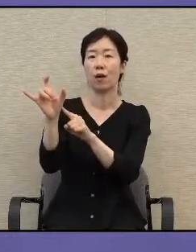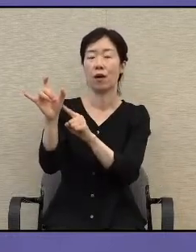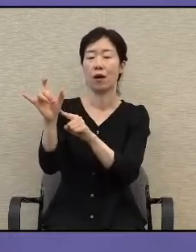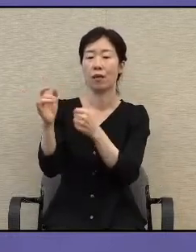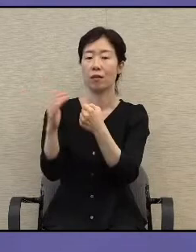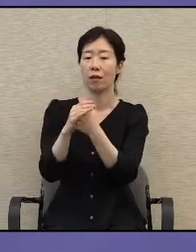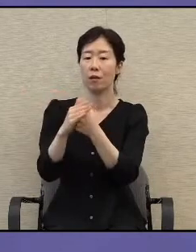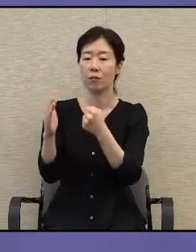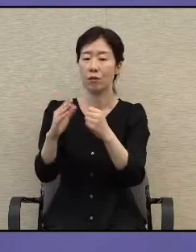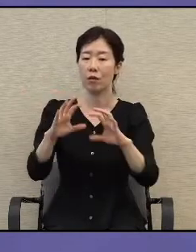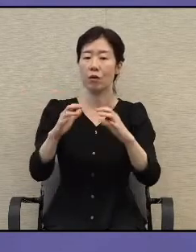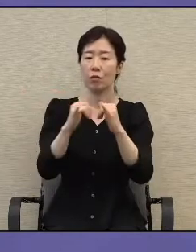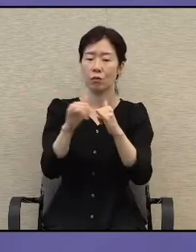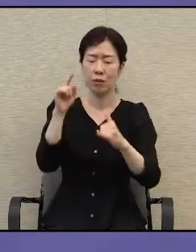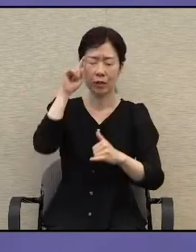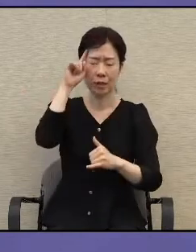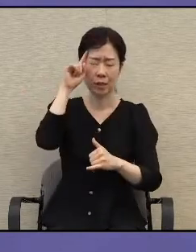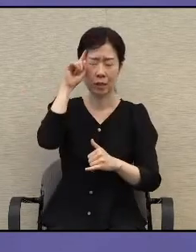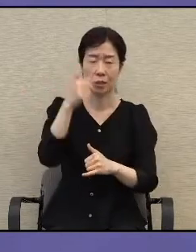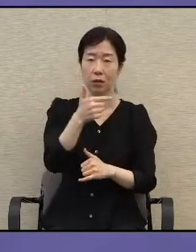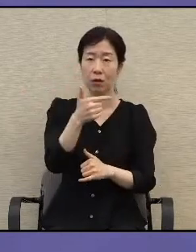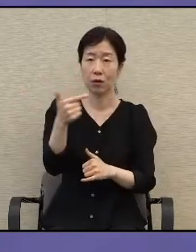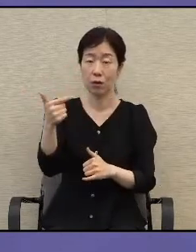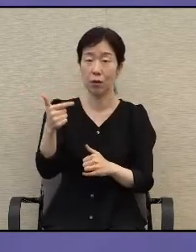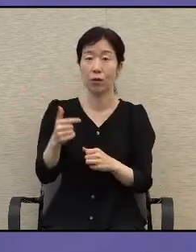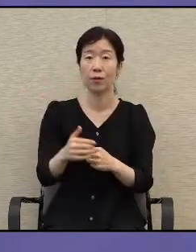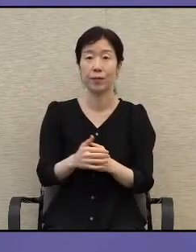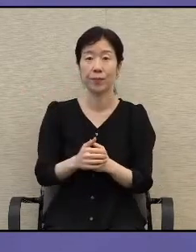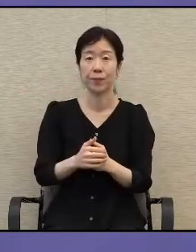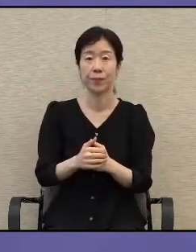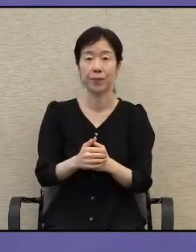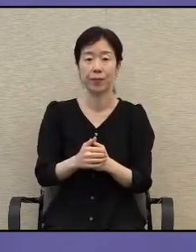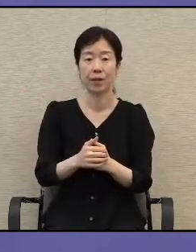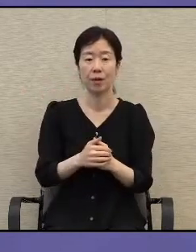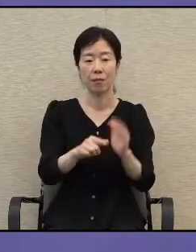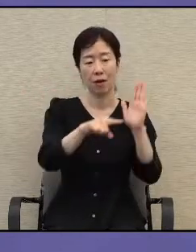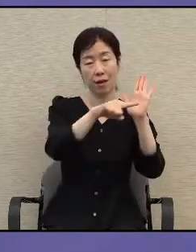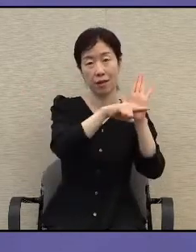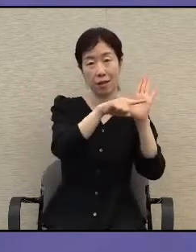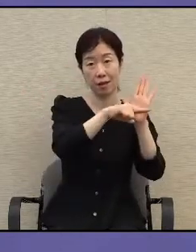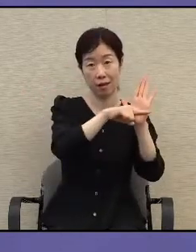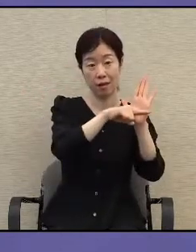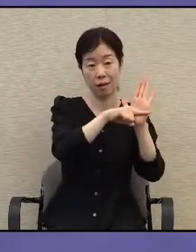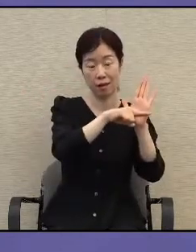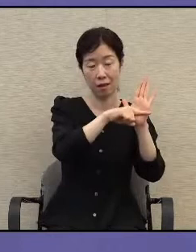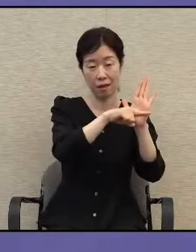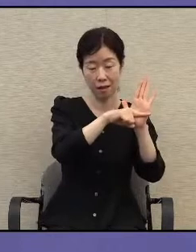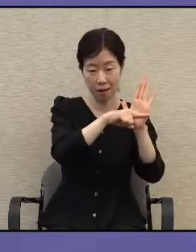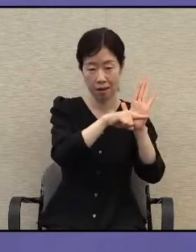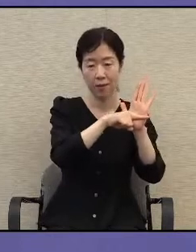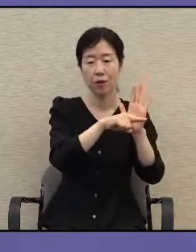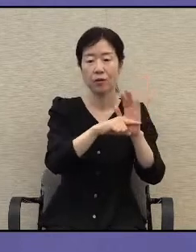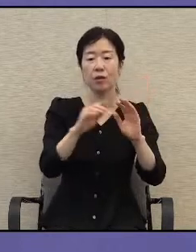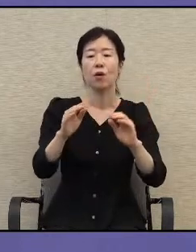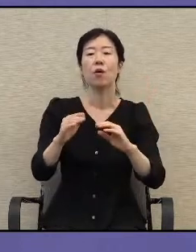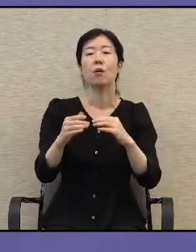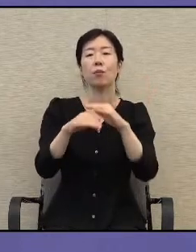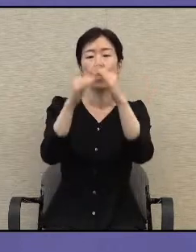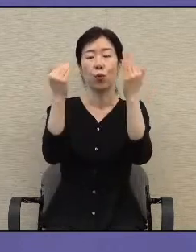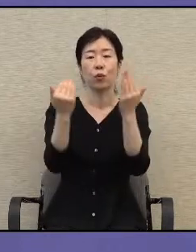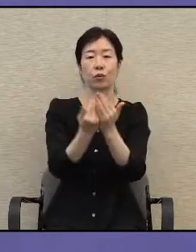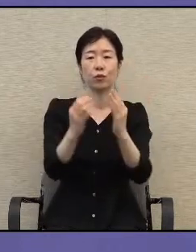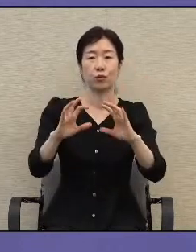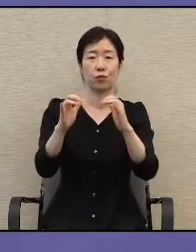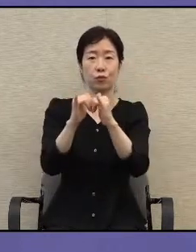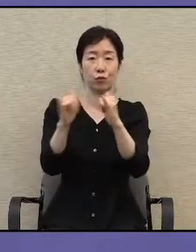이제 코로나19에 이제 영향을 받고 있는 상황에서 1단계인 이런 보편적인 개입이 전 국민에게 이루어져야 되는 이런 특성이 있는데요.